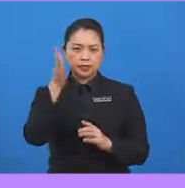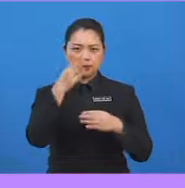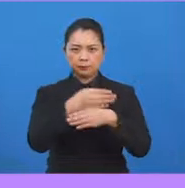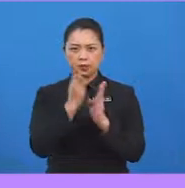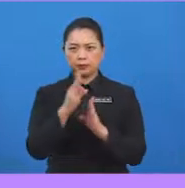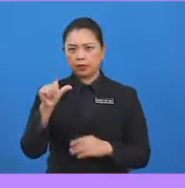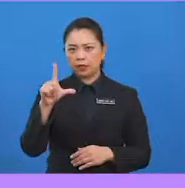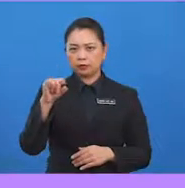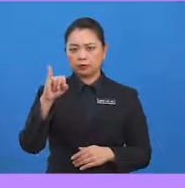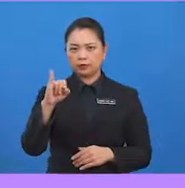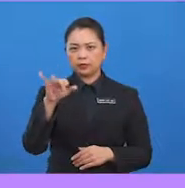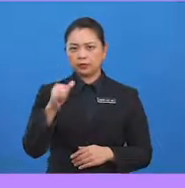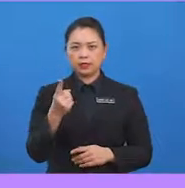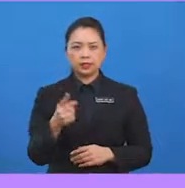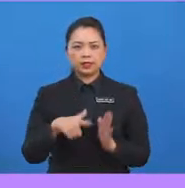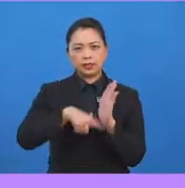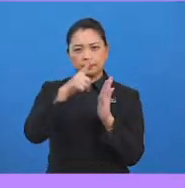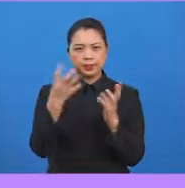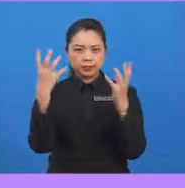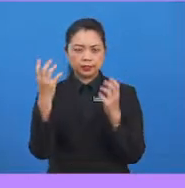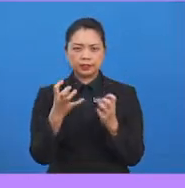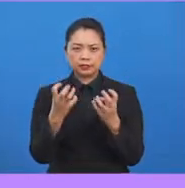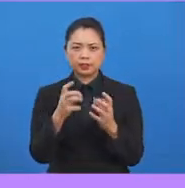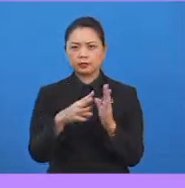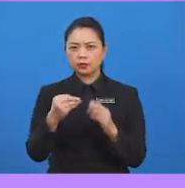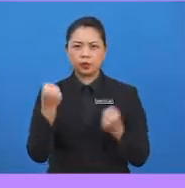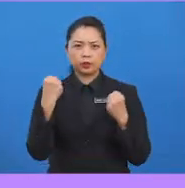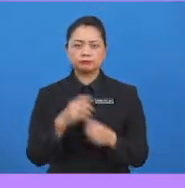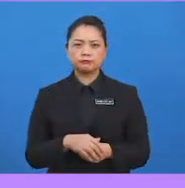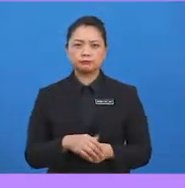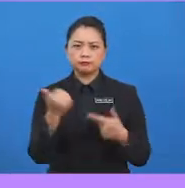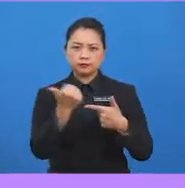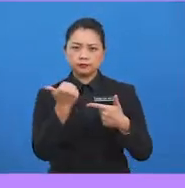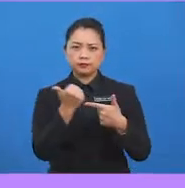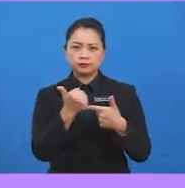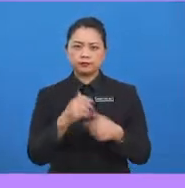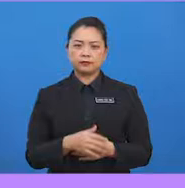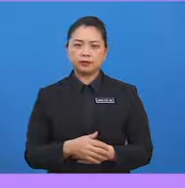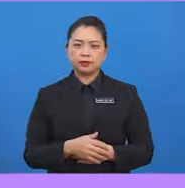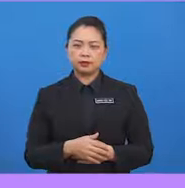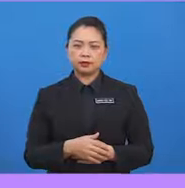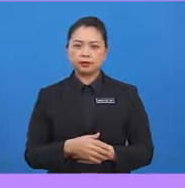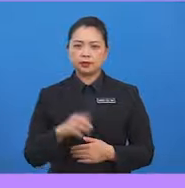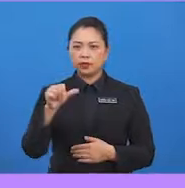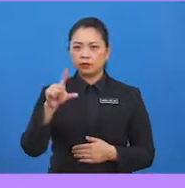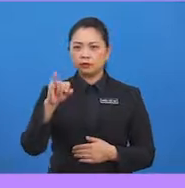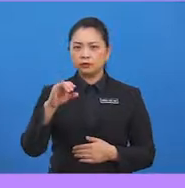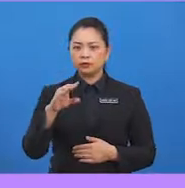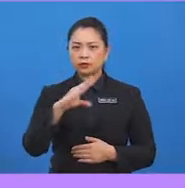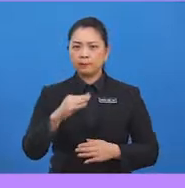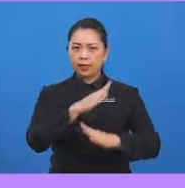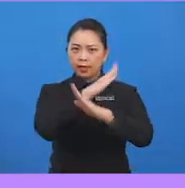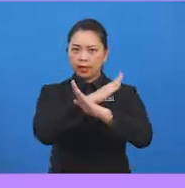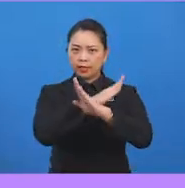membentuk aloi keluli yang lebih keras dan kuat. Kedua, pengaluian dapat mencegah kakisan